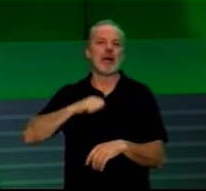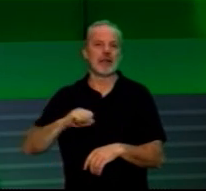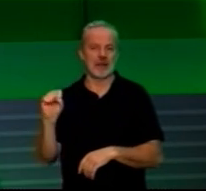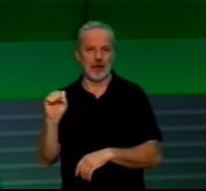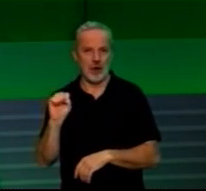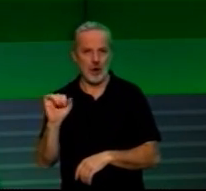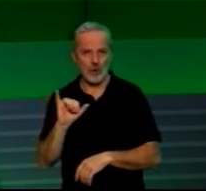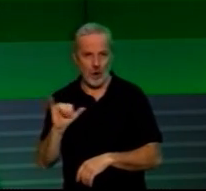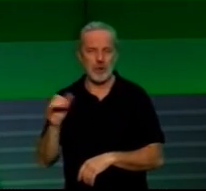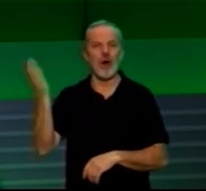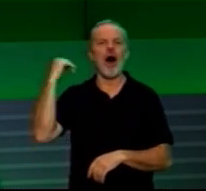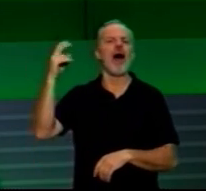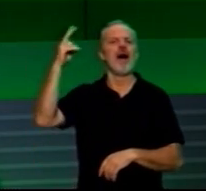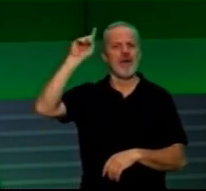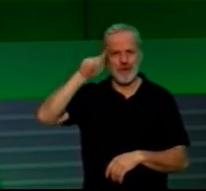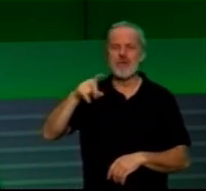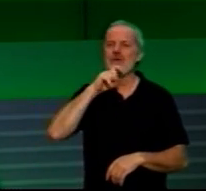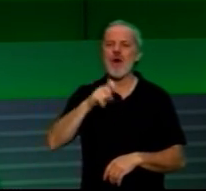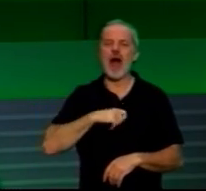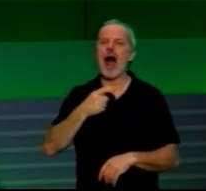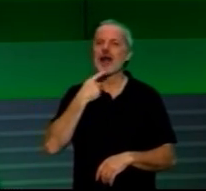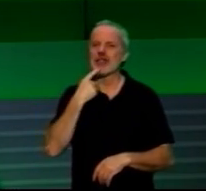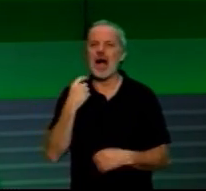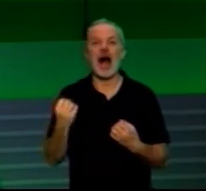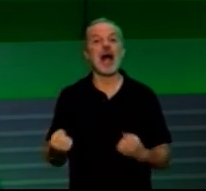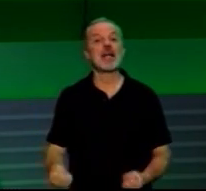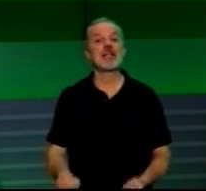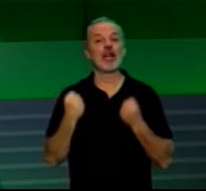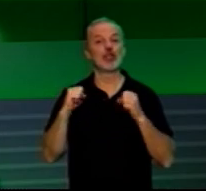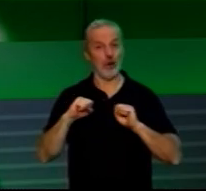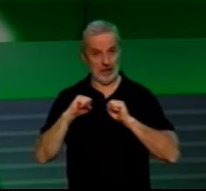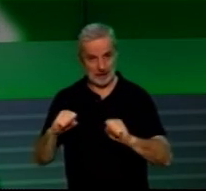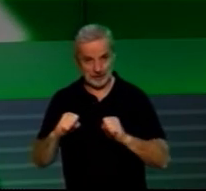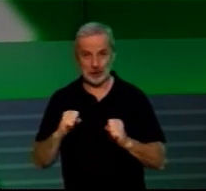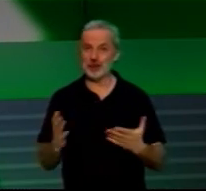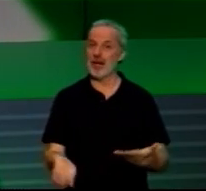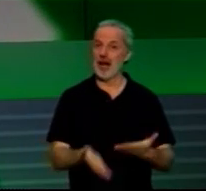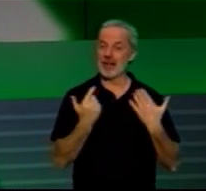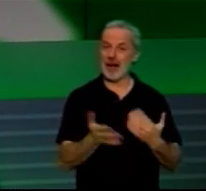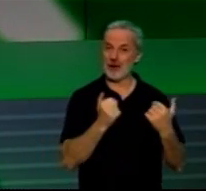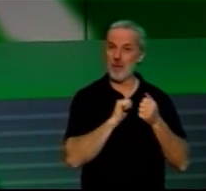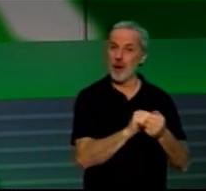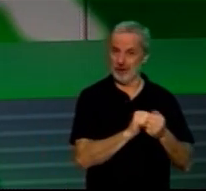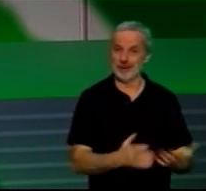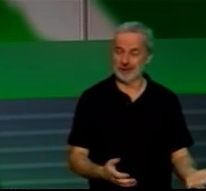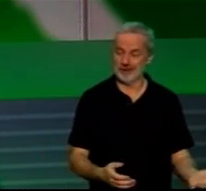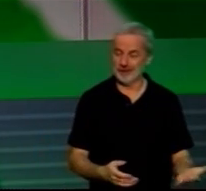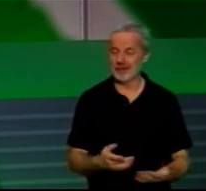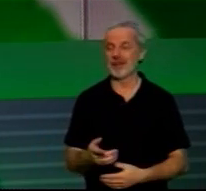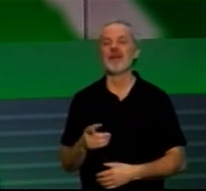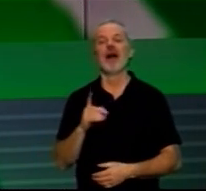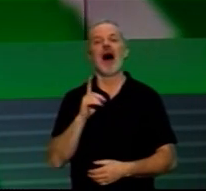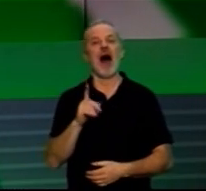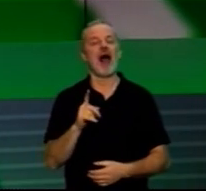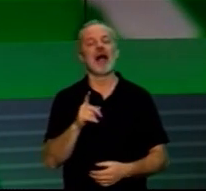to říkal Suvorov kdysi. Každopádně, jak velký je to pro vás handicap, to, že u nás vlastně chybí špičková dráha?